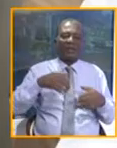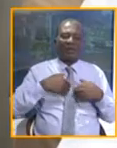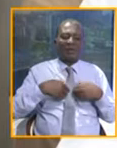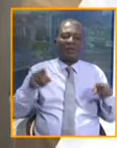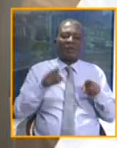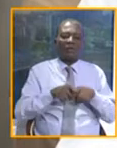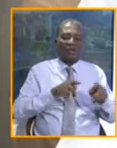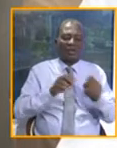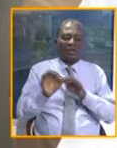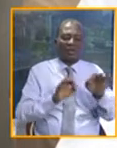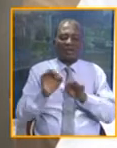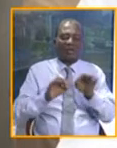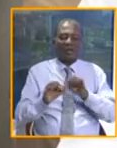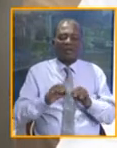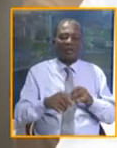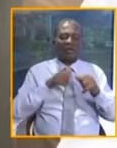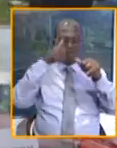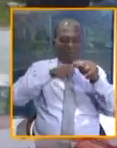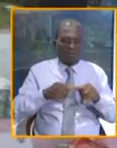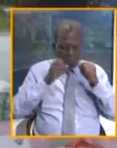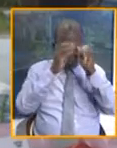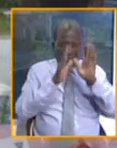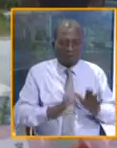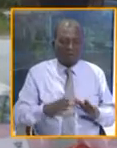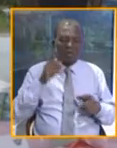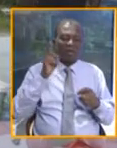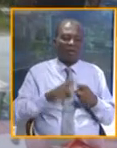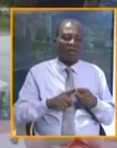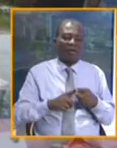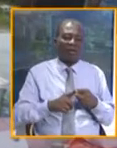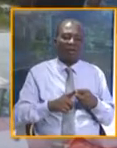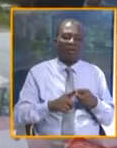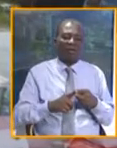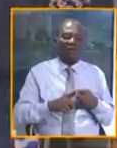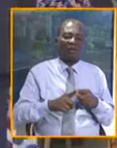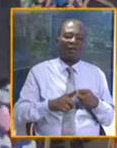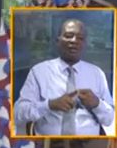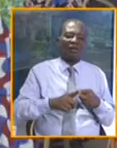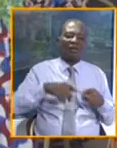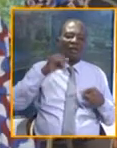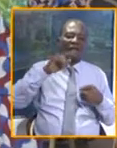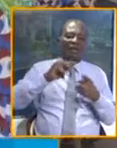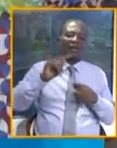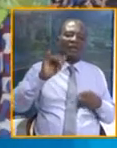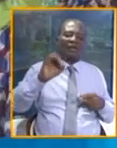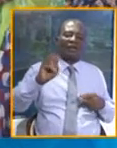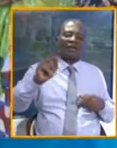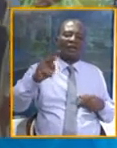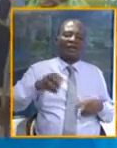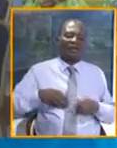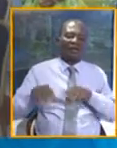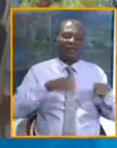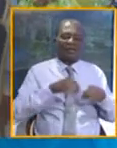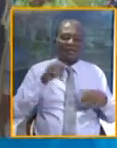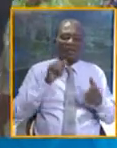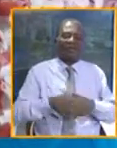également traduit sa gratitude aux donateurs. C'est à l'espace Canal au Bois de Trècheville que s'est tenue cette remise officielle de